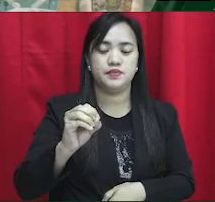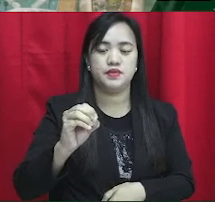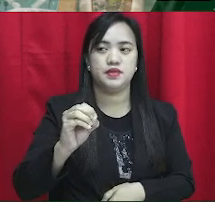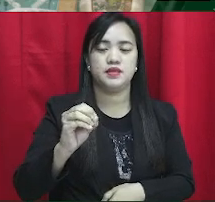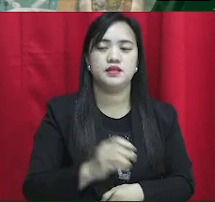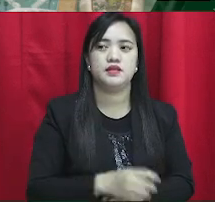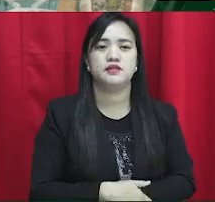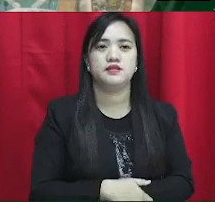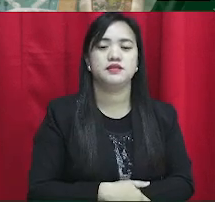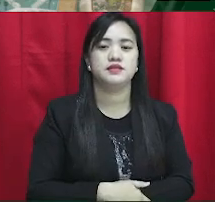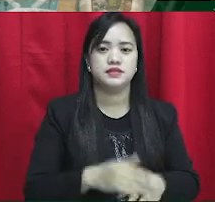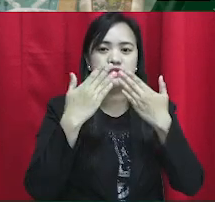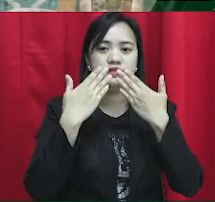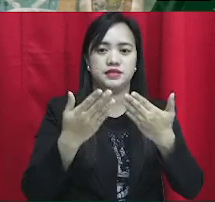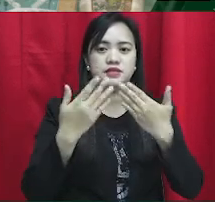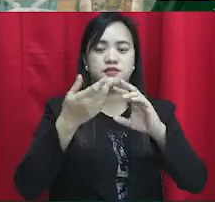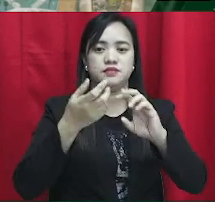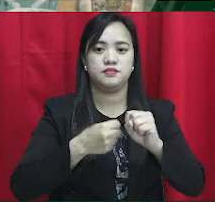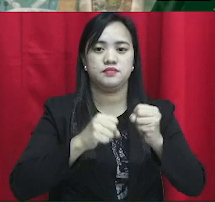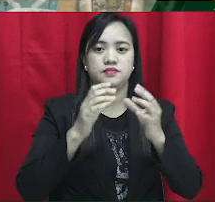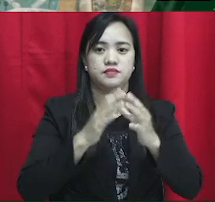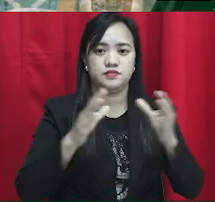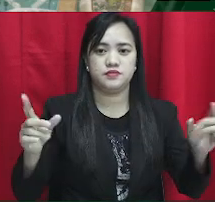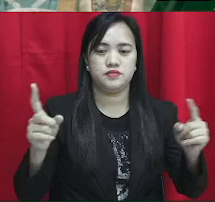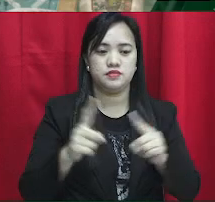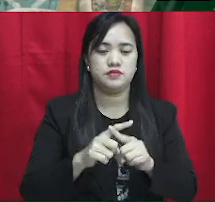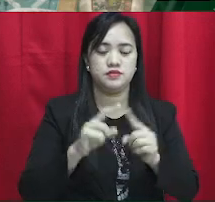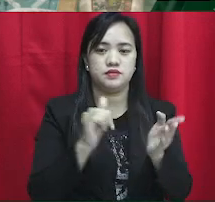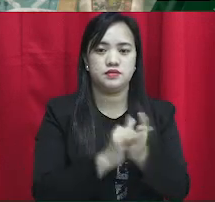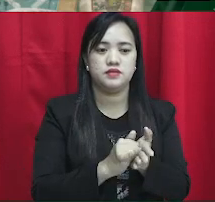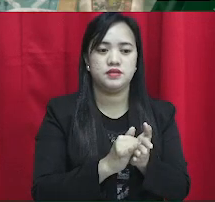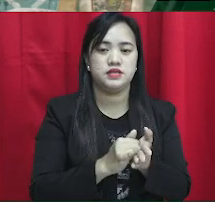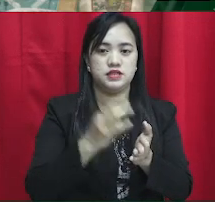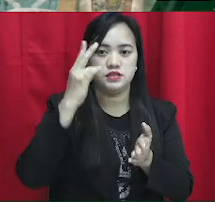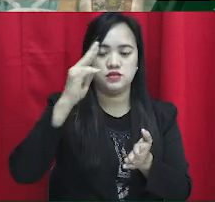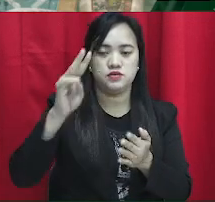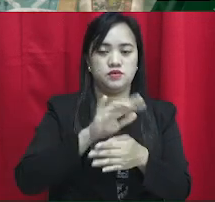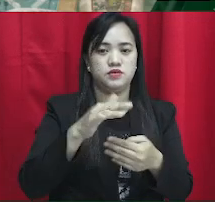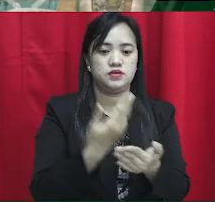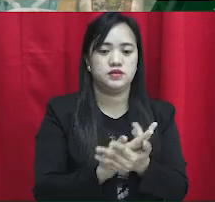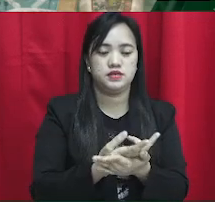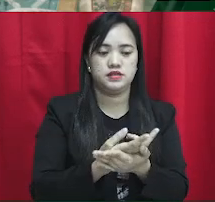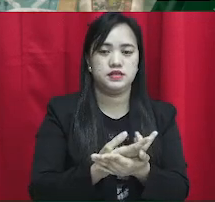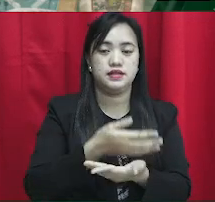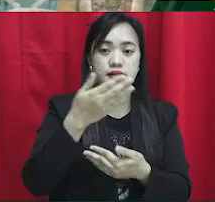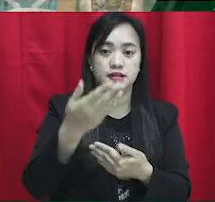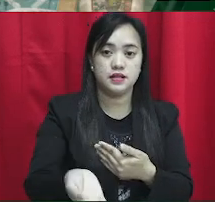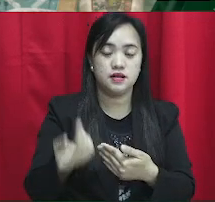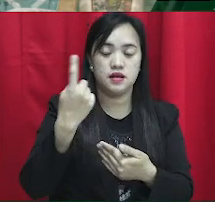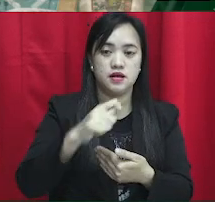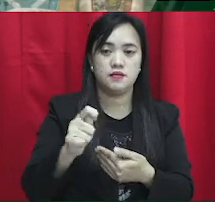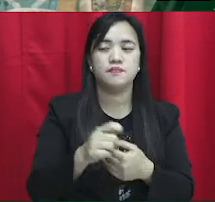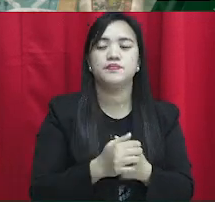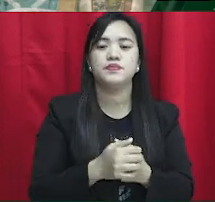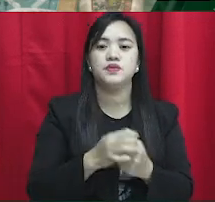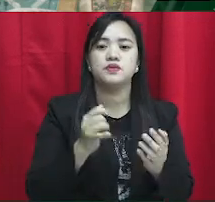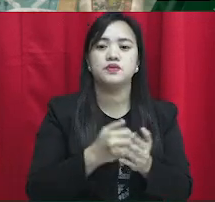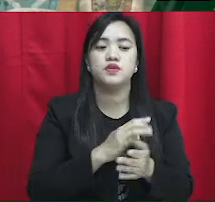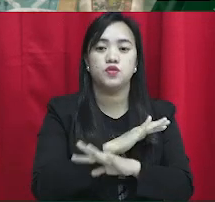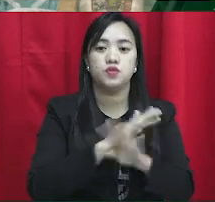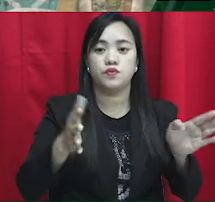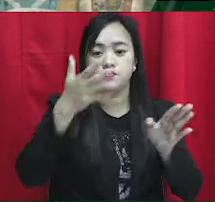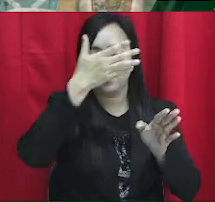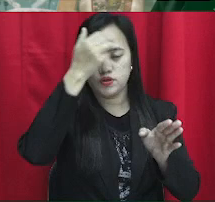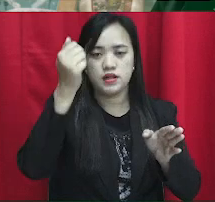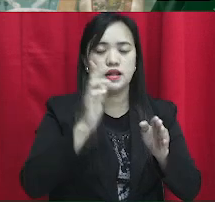Muli, maraming salamat po sa inyo po pagsubaybay mga kapatid, and see you sa mga susunod pang programa ng ating simbahan. And don't forget,